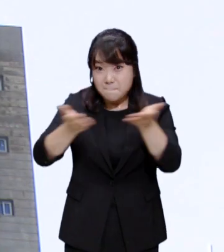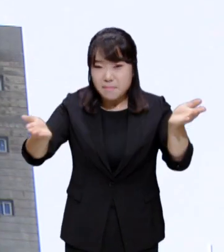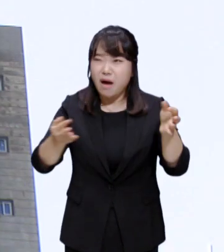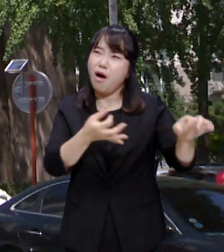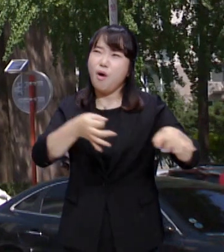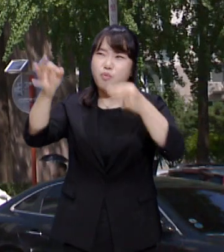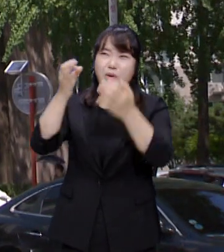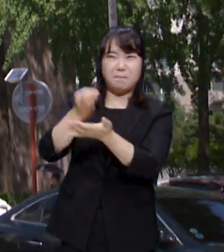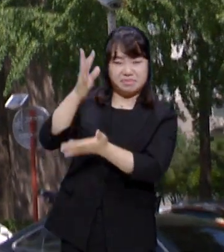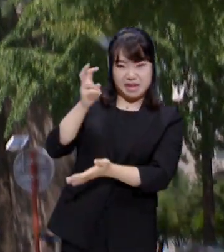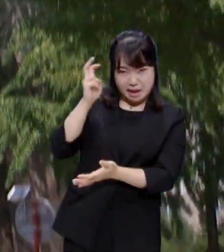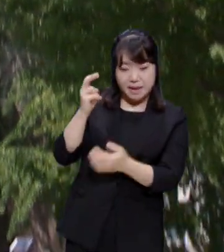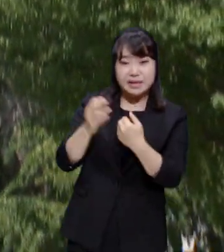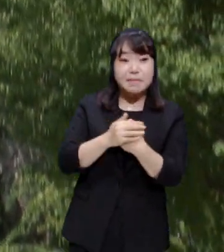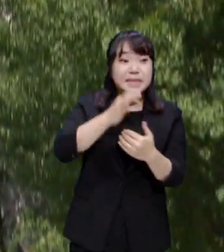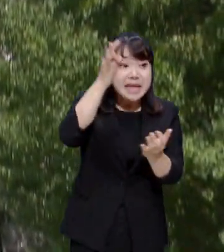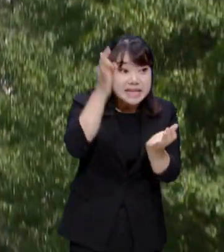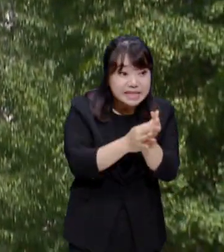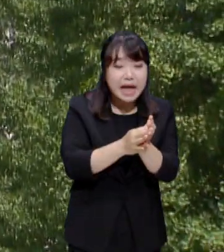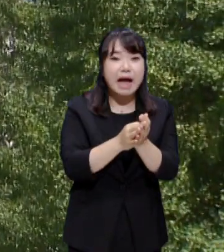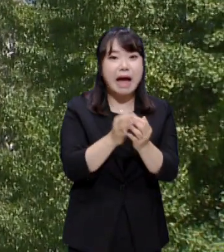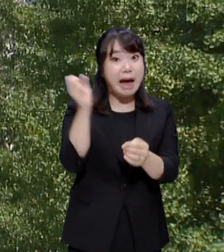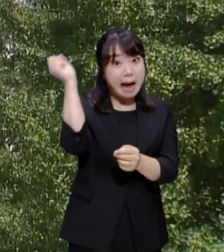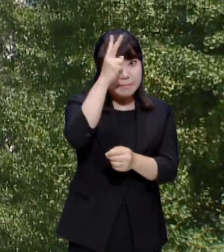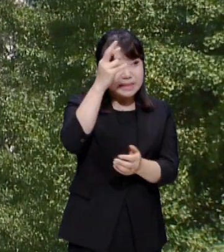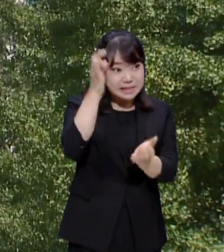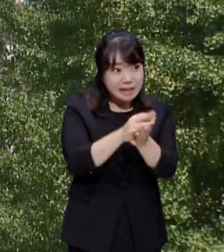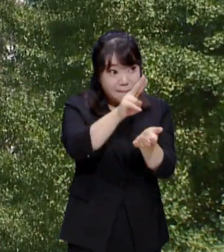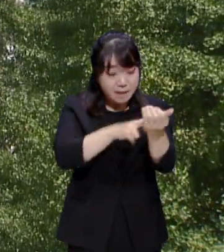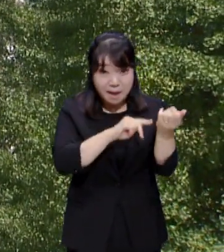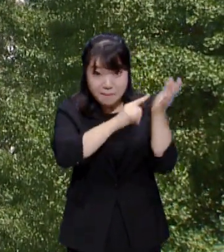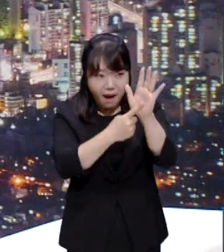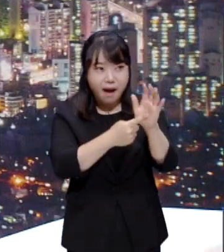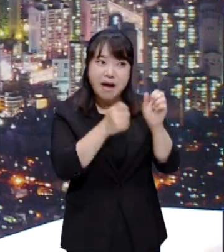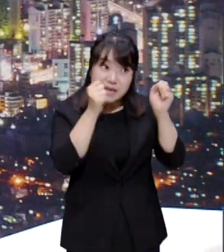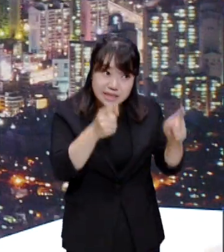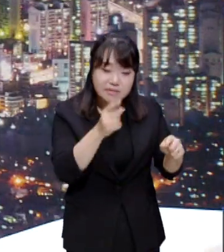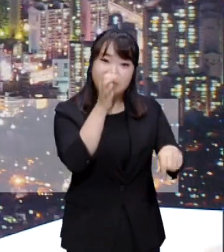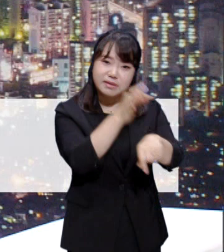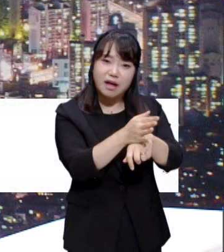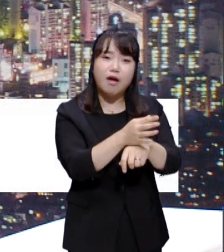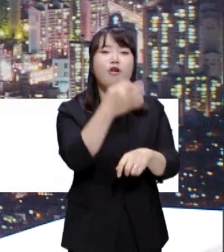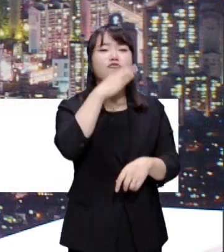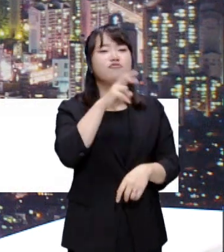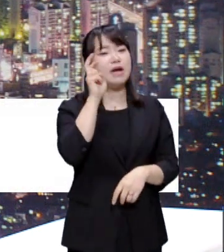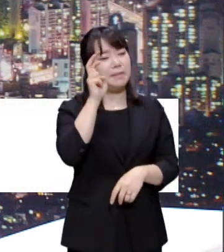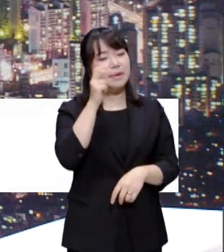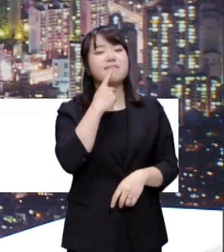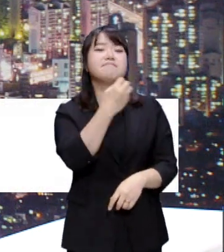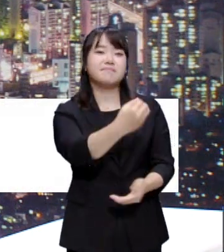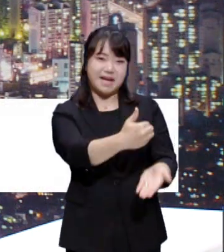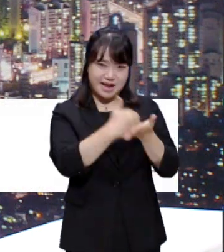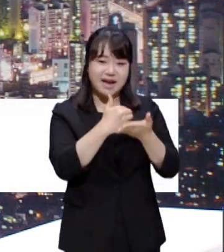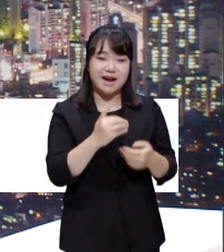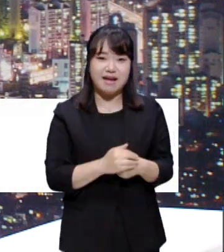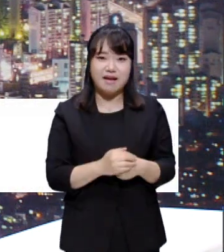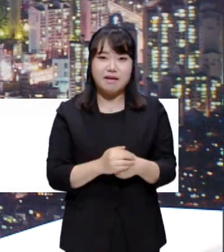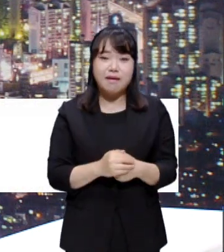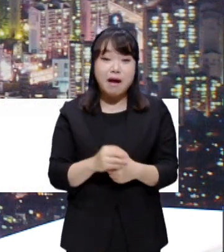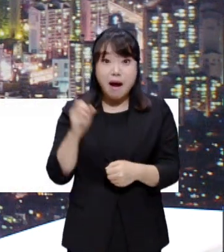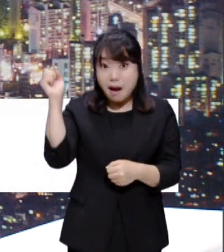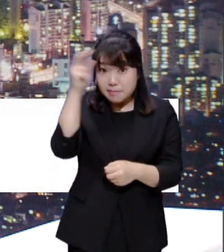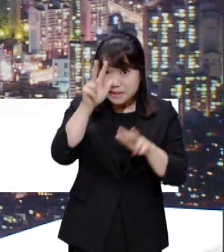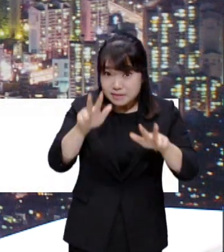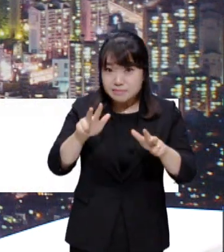보이는 만큼 싸게 나온 기존 주택을 사라는 논리입니다. 매물이 지금 좀 많이 나와 있는 상황이 어떻게 보면